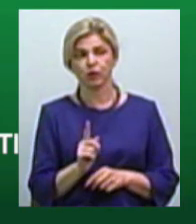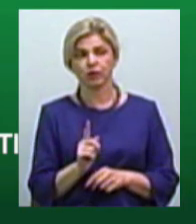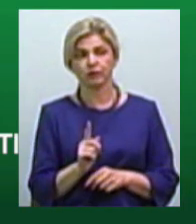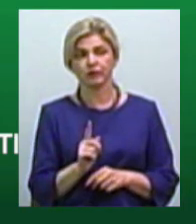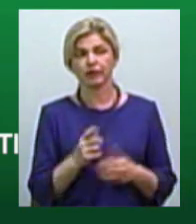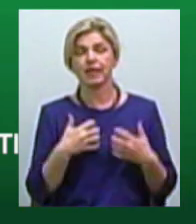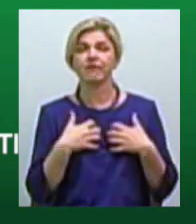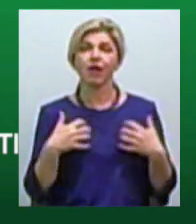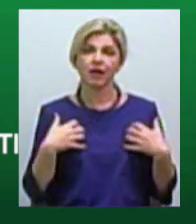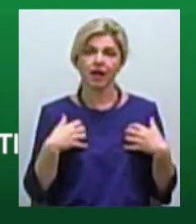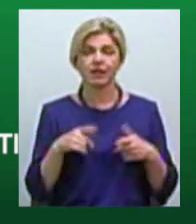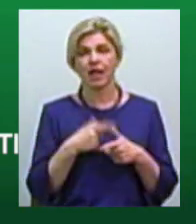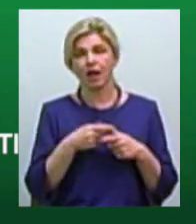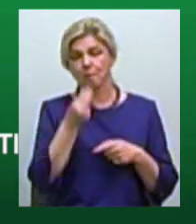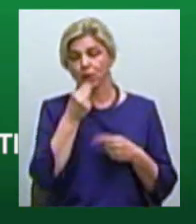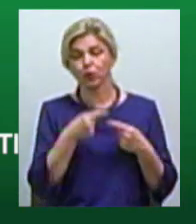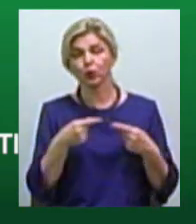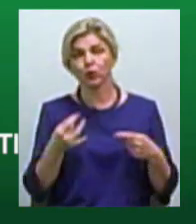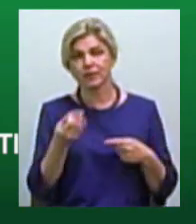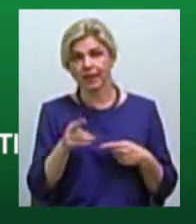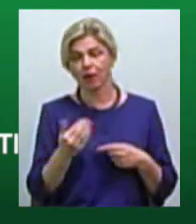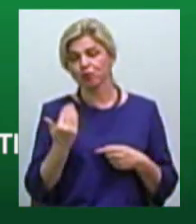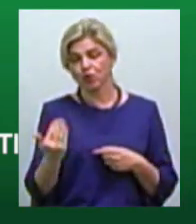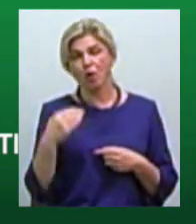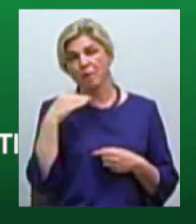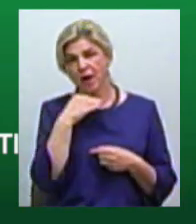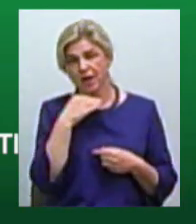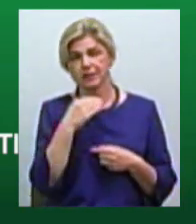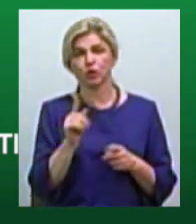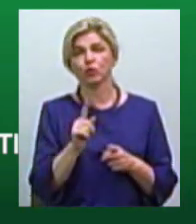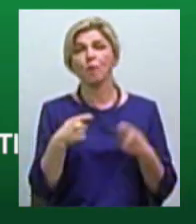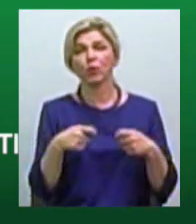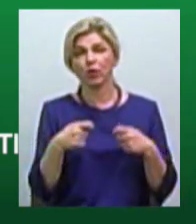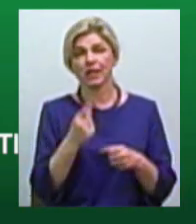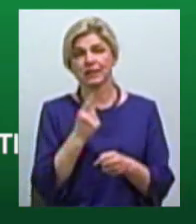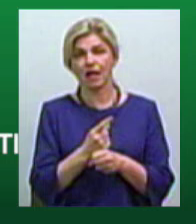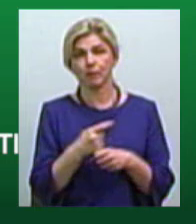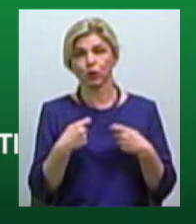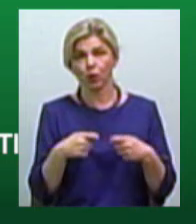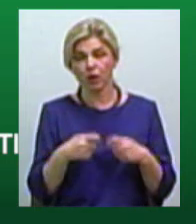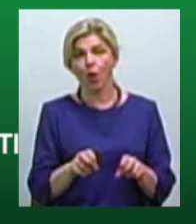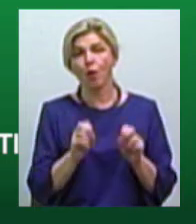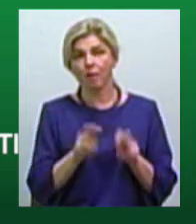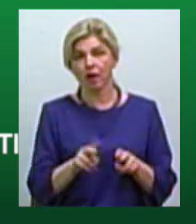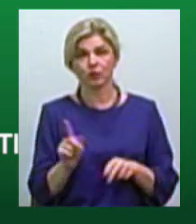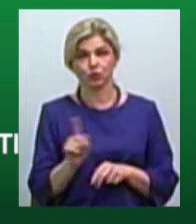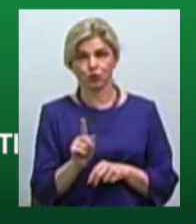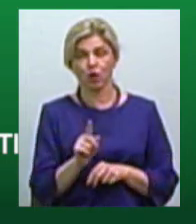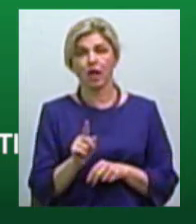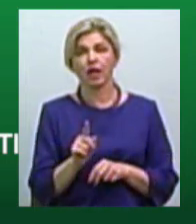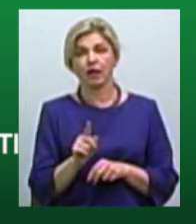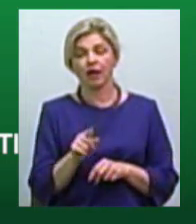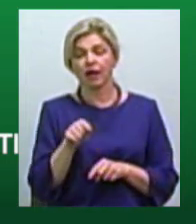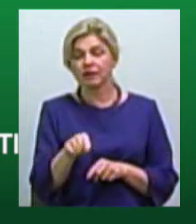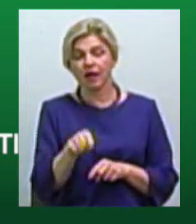тварини чи продукція тваринного походження, яка реалізується на стихійній торгівлі, небезпечна тим, що тварини не